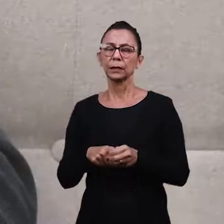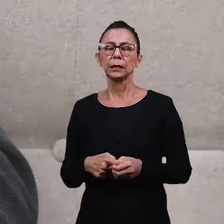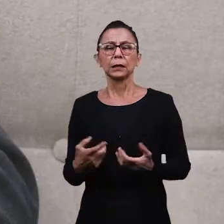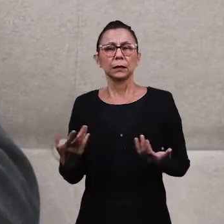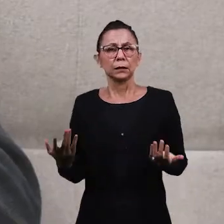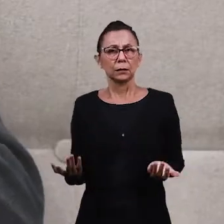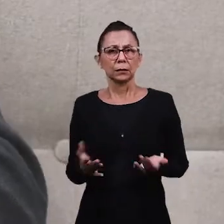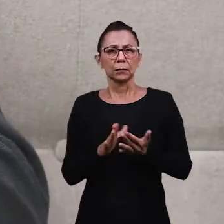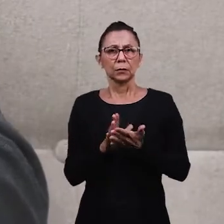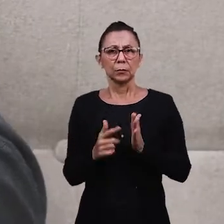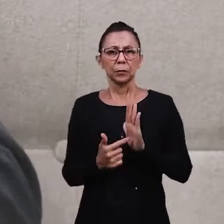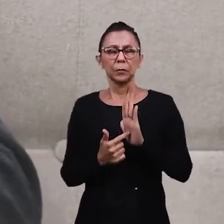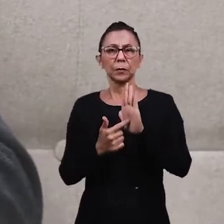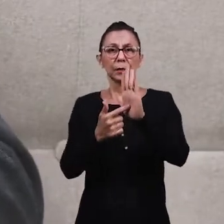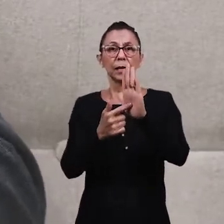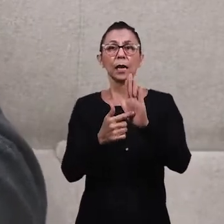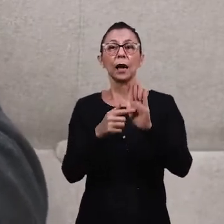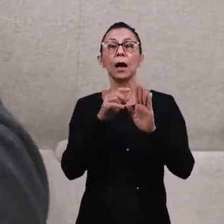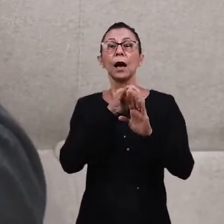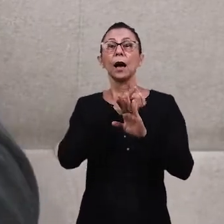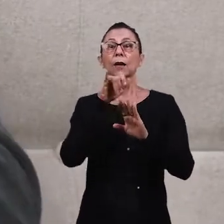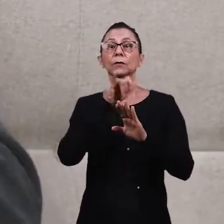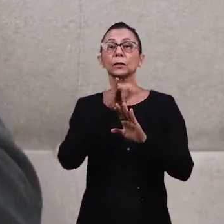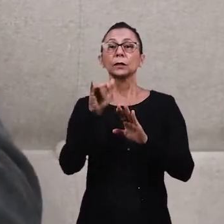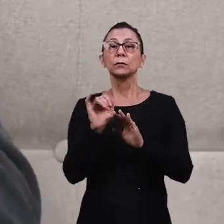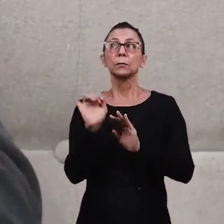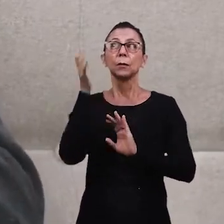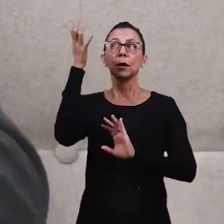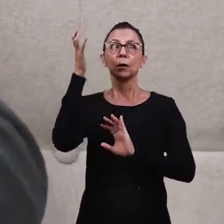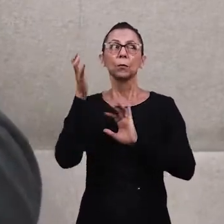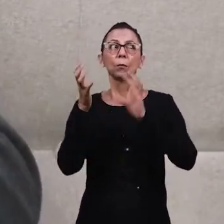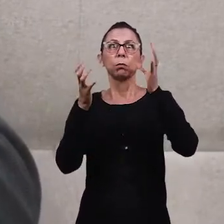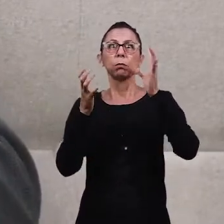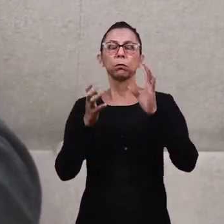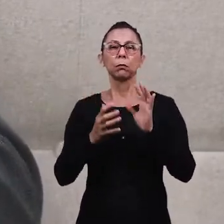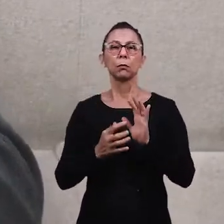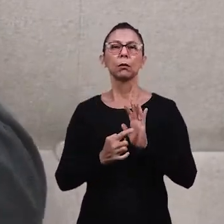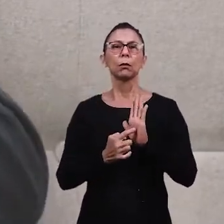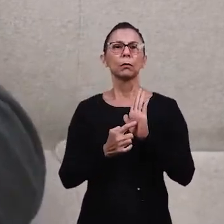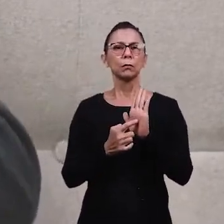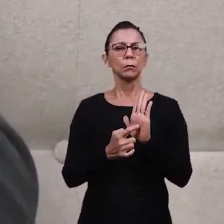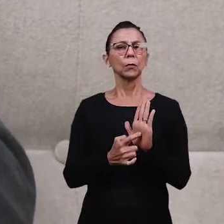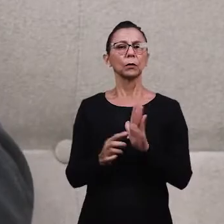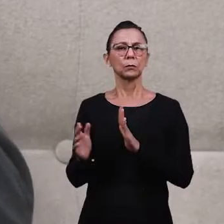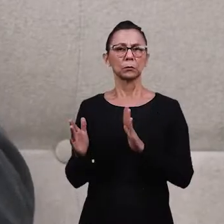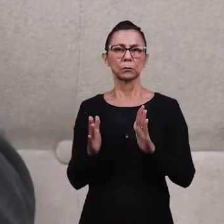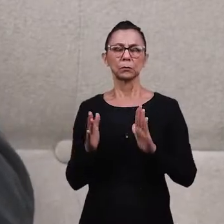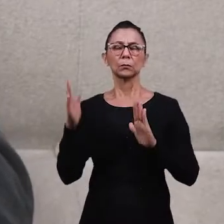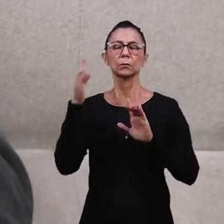que Jésus est aux portes. Alors, chaque parabole qui a été abordée jusqu'à